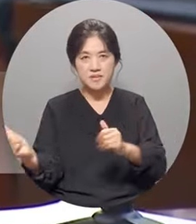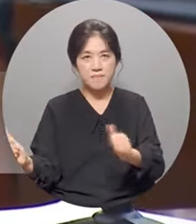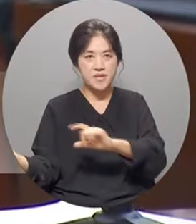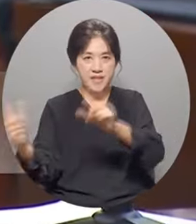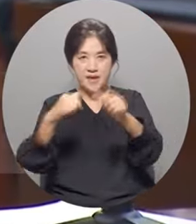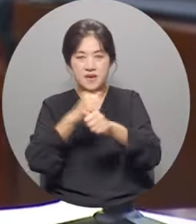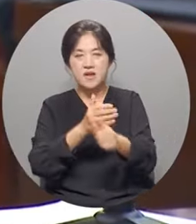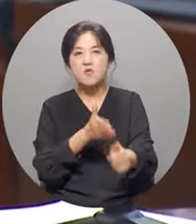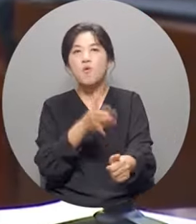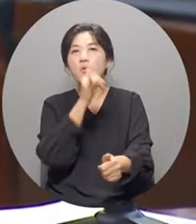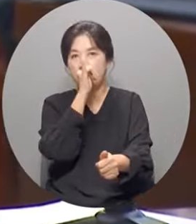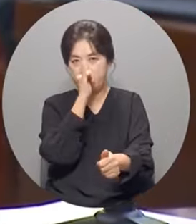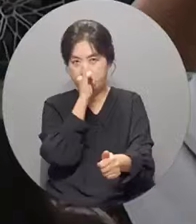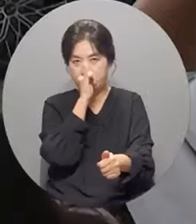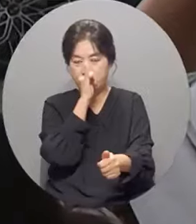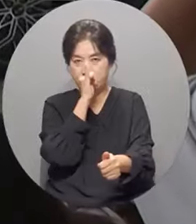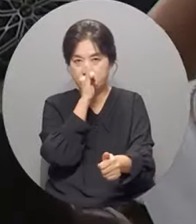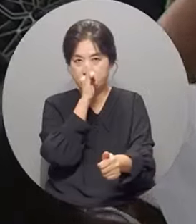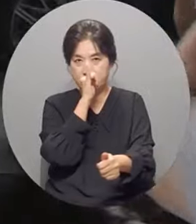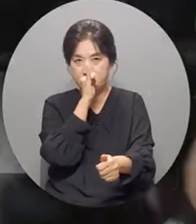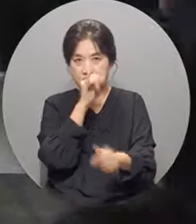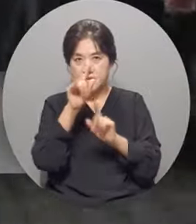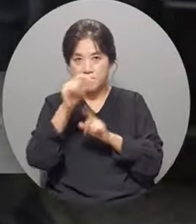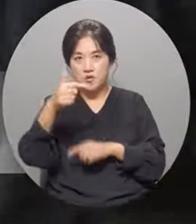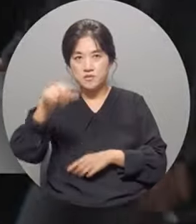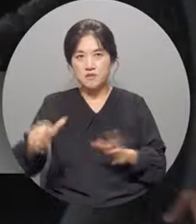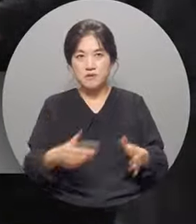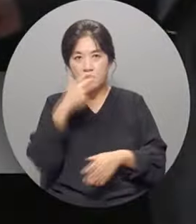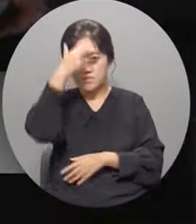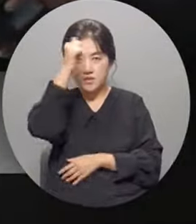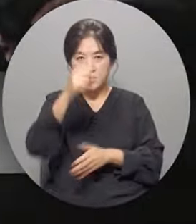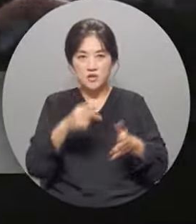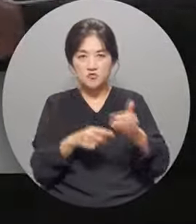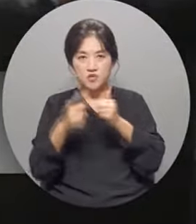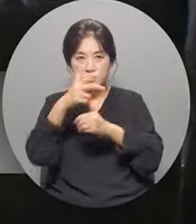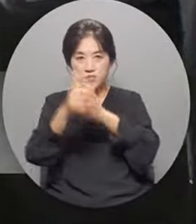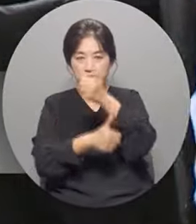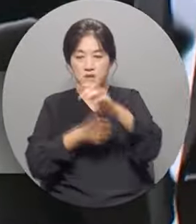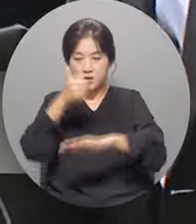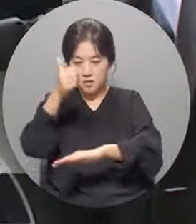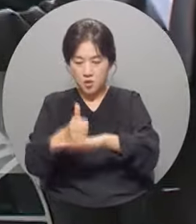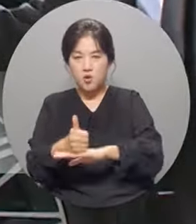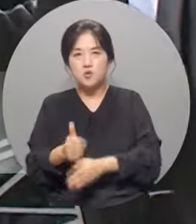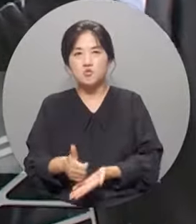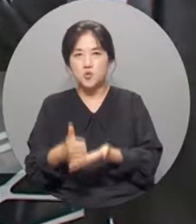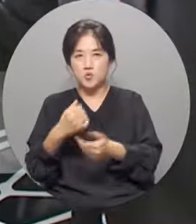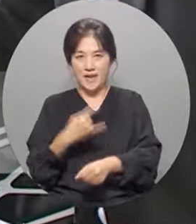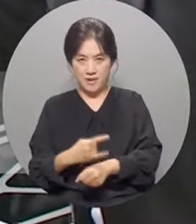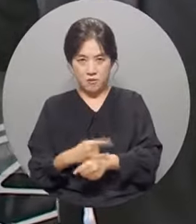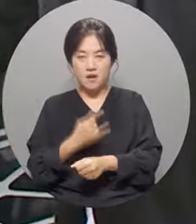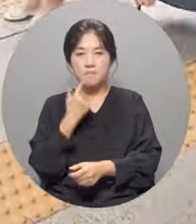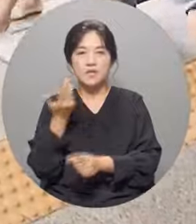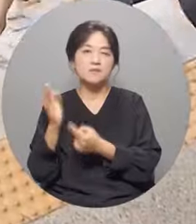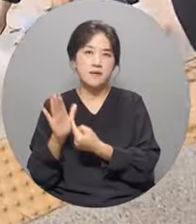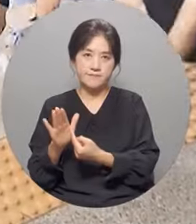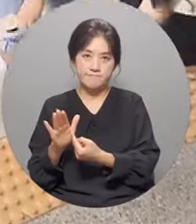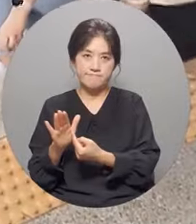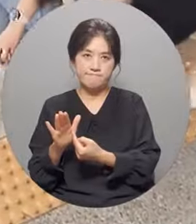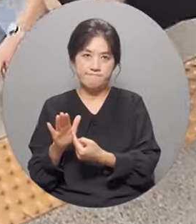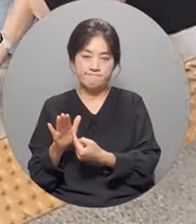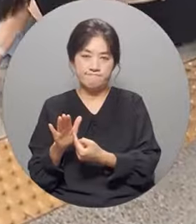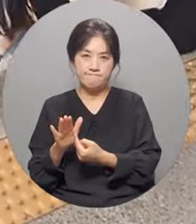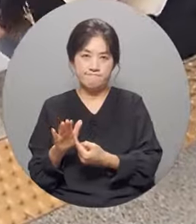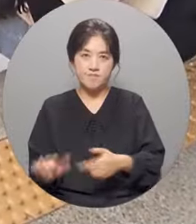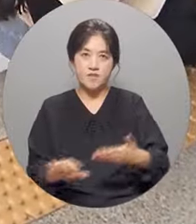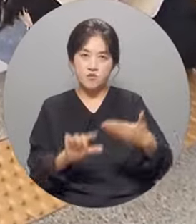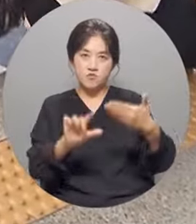넘기라고 권고했습니다. 이원석 검찰총장은 수사심의위 결과를 존중하겠다고 밝혔습니다. 다음 달